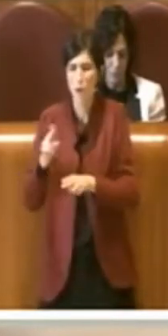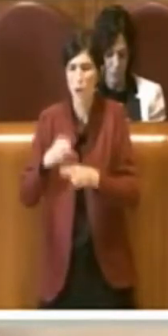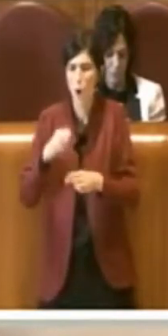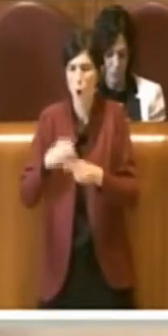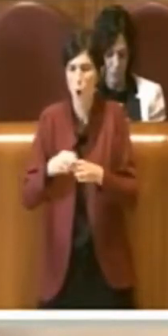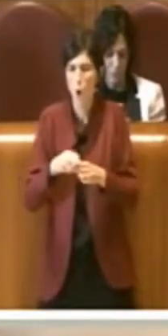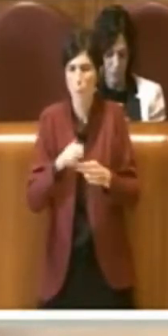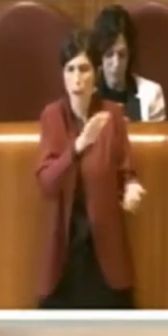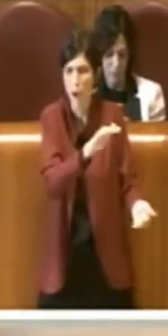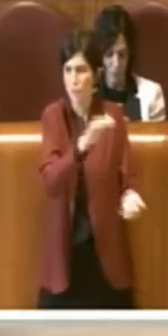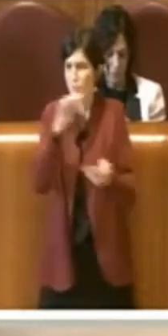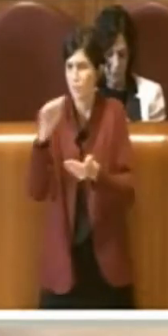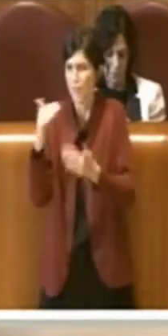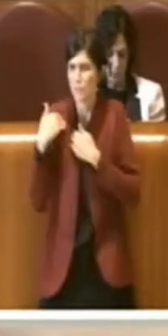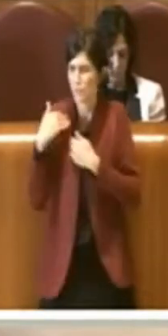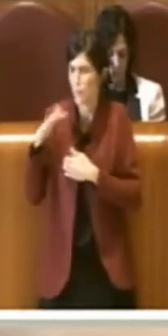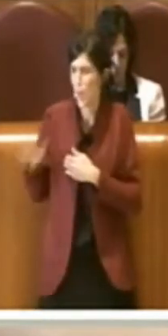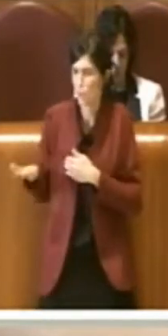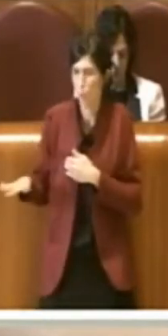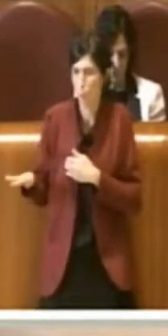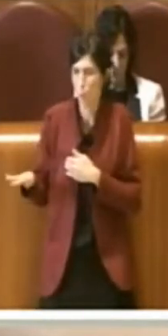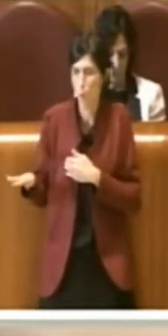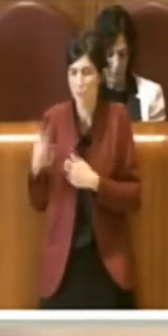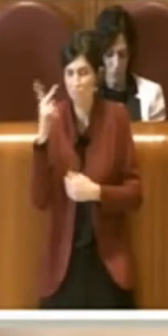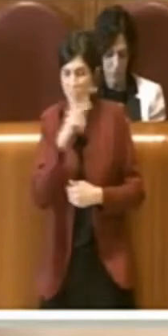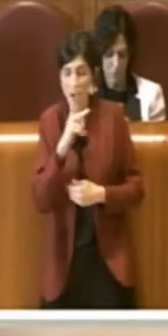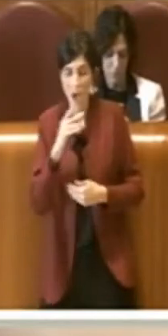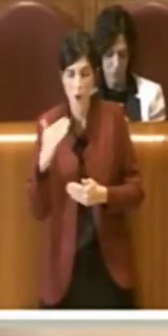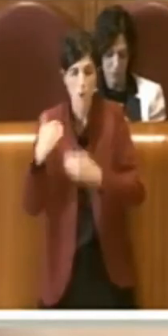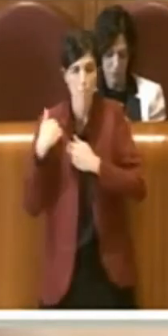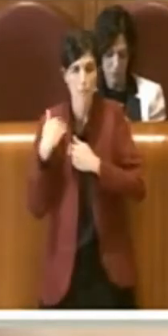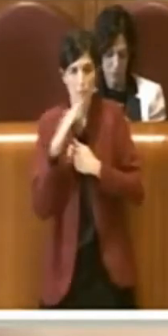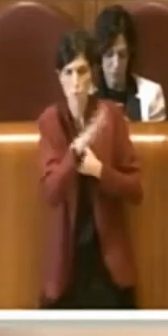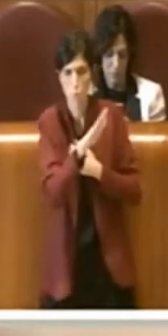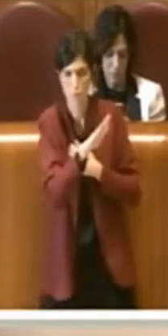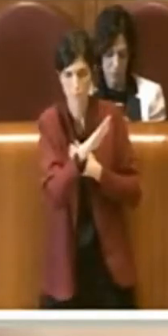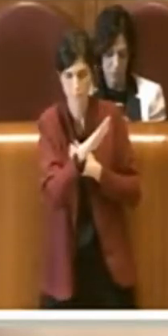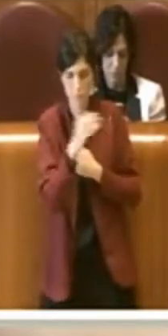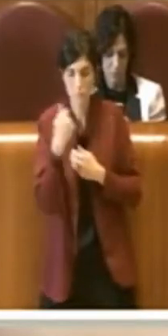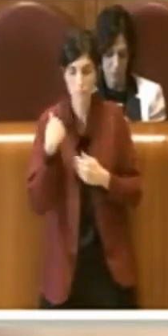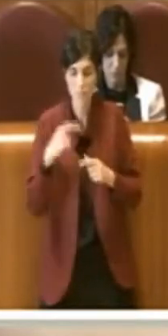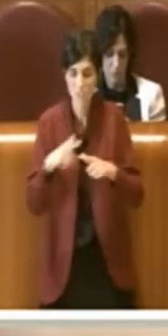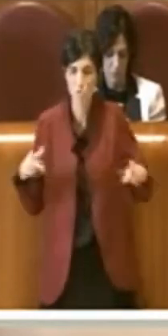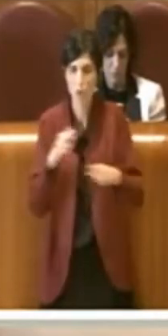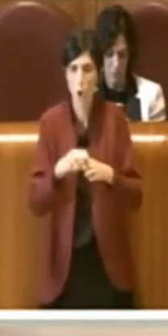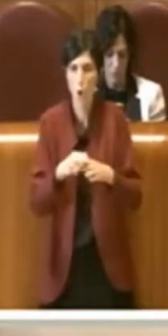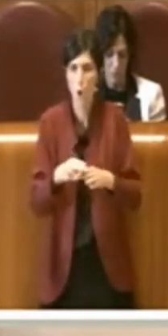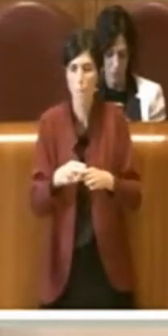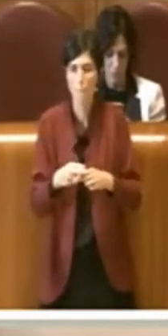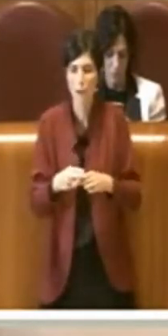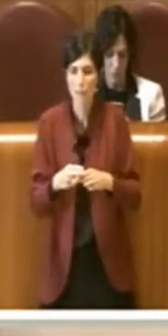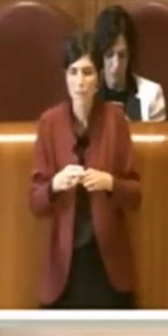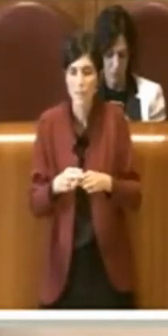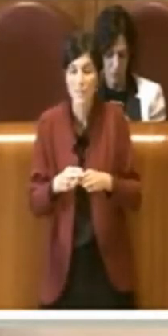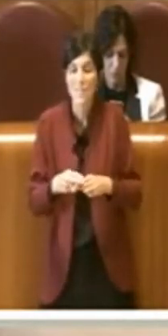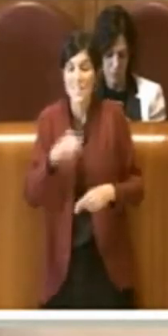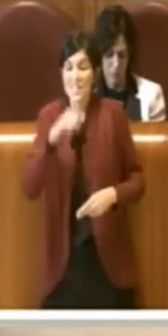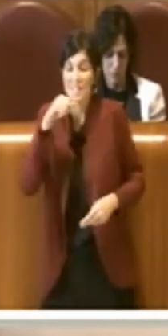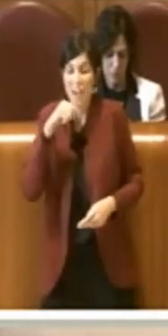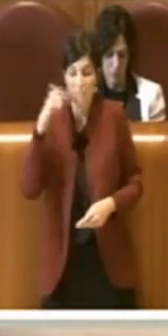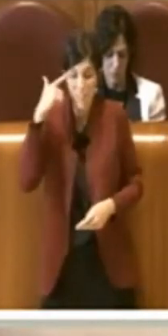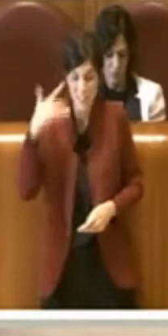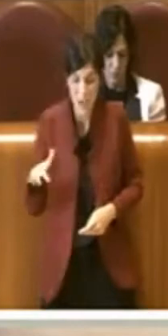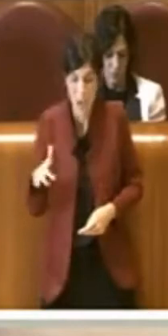è una loro responsabilità. E questo la città lo deve sapere, perché adesso c'è lo